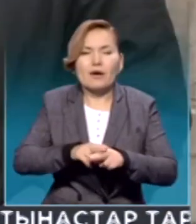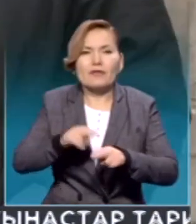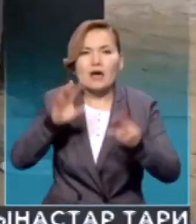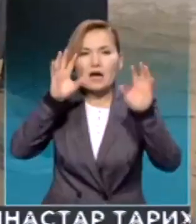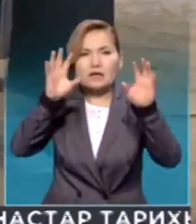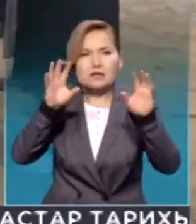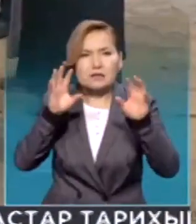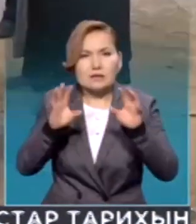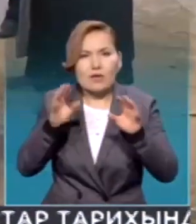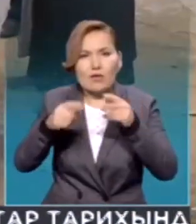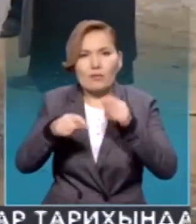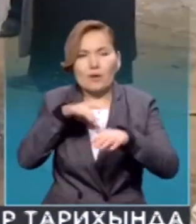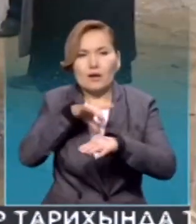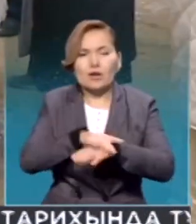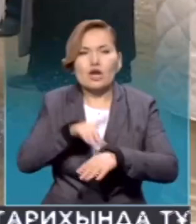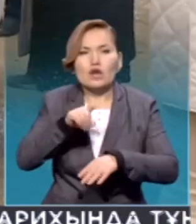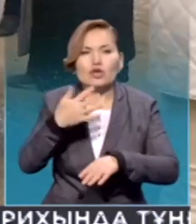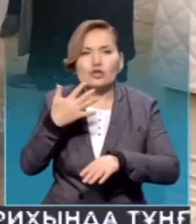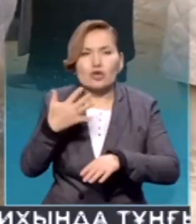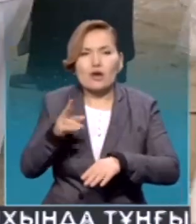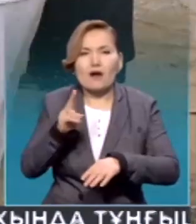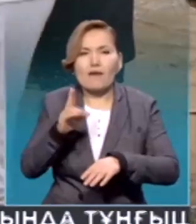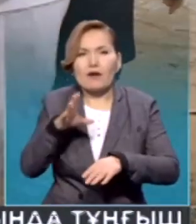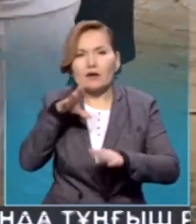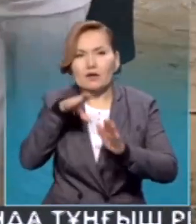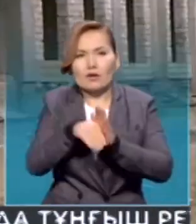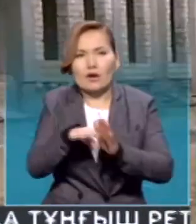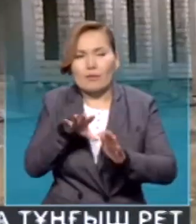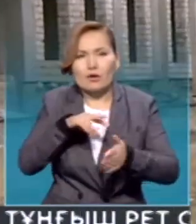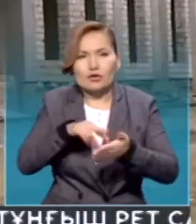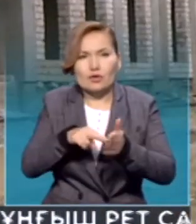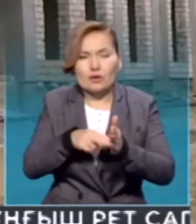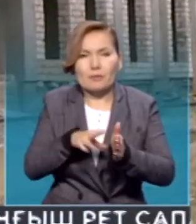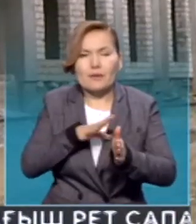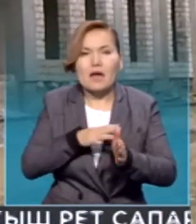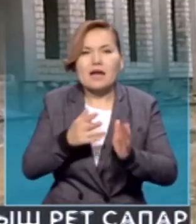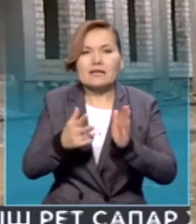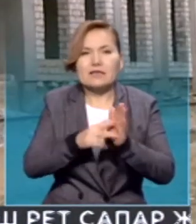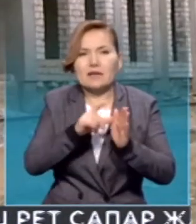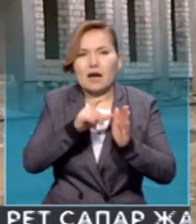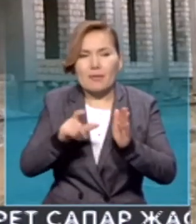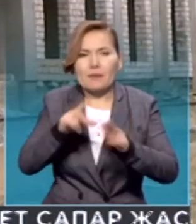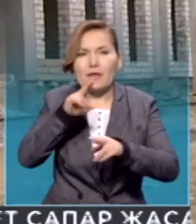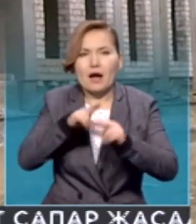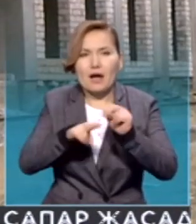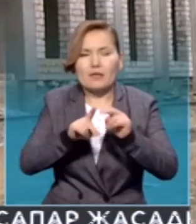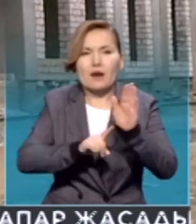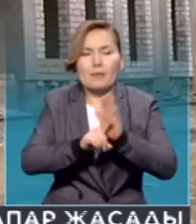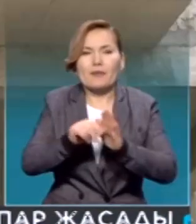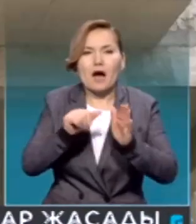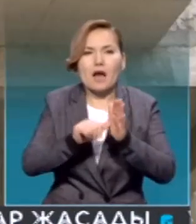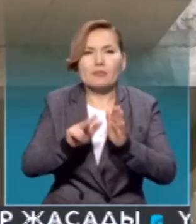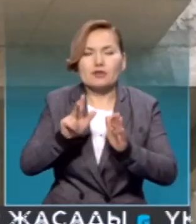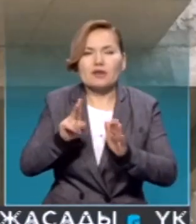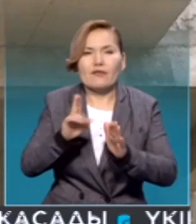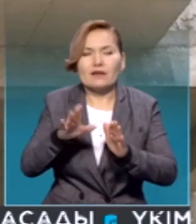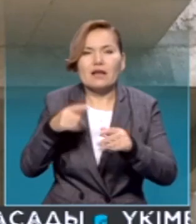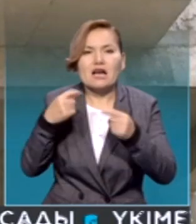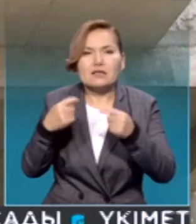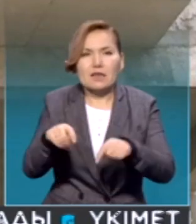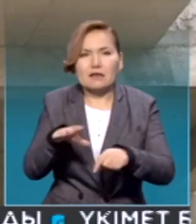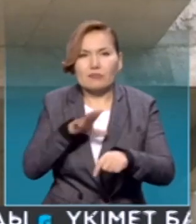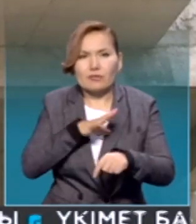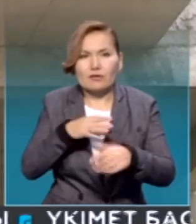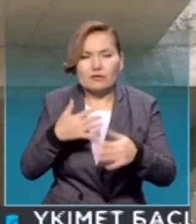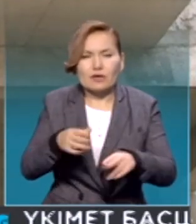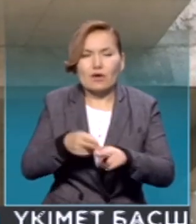Тауэрс тұрғын үй кешенінде 150-ге жуық пәтер болады деп жоспарланған. Қазір 8-ші қабаты қаланып жатыр, 63 пәтер сатылып кеткен. Тұрғындар бар